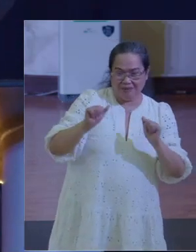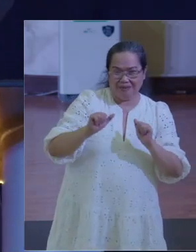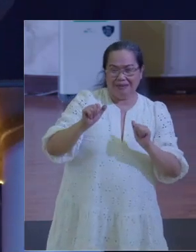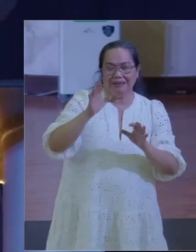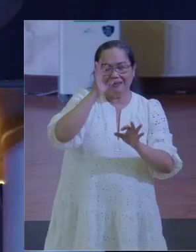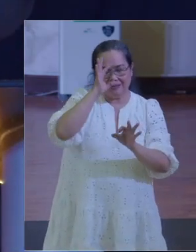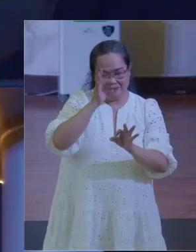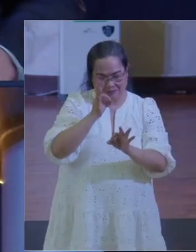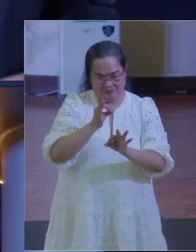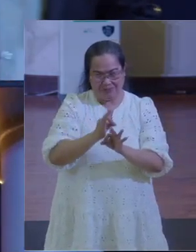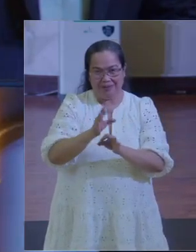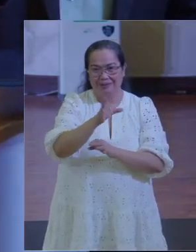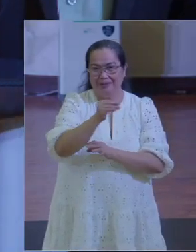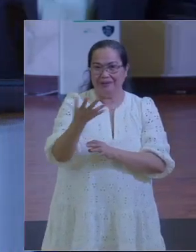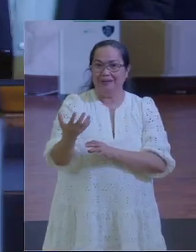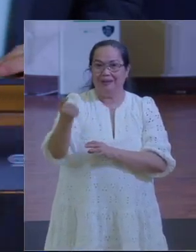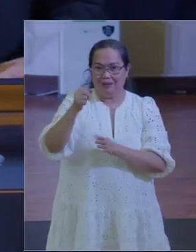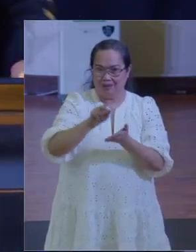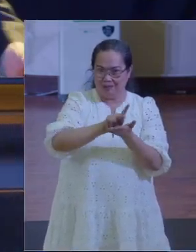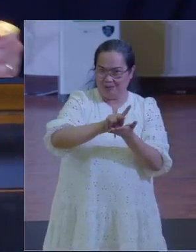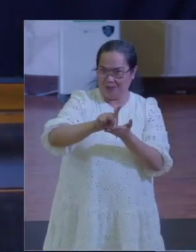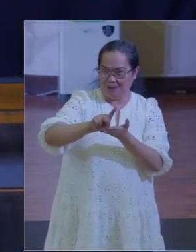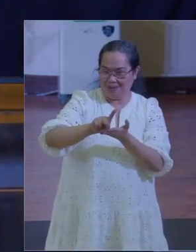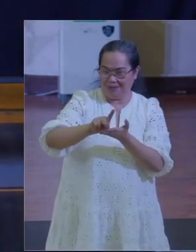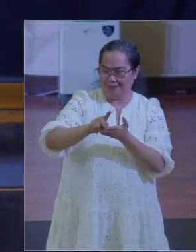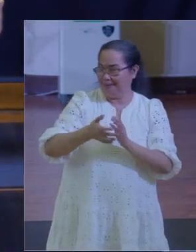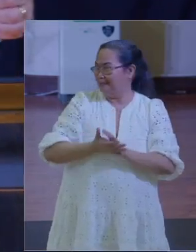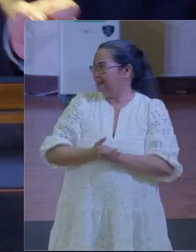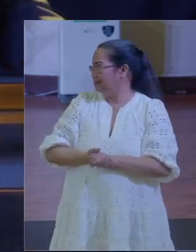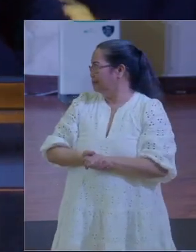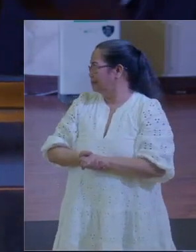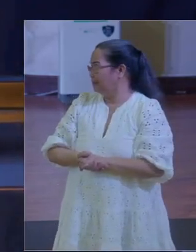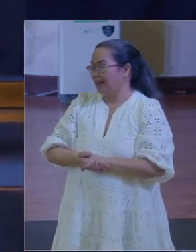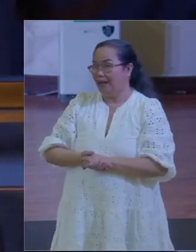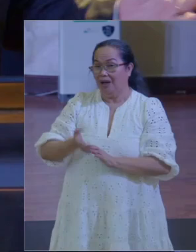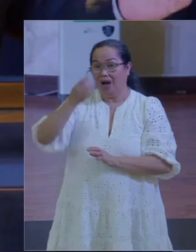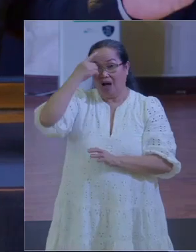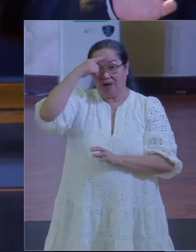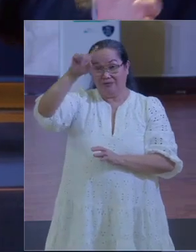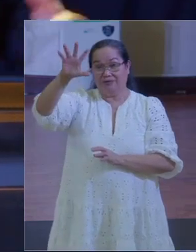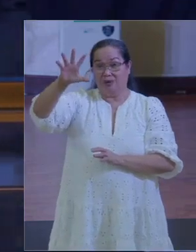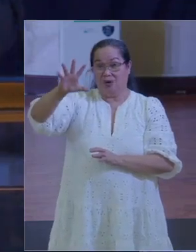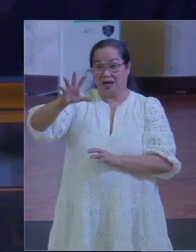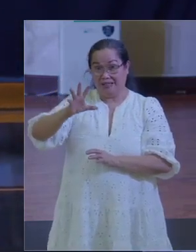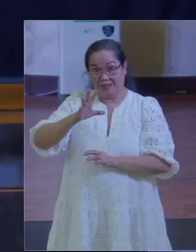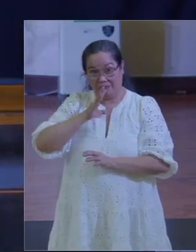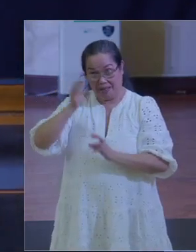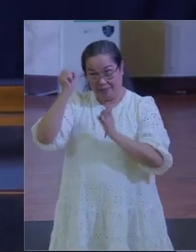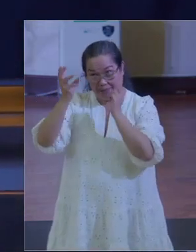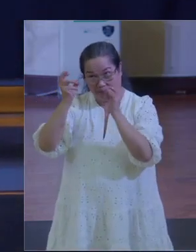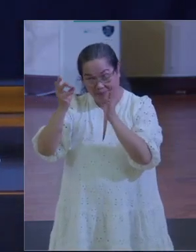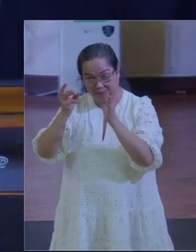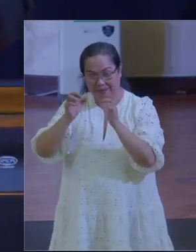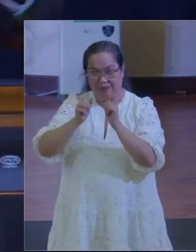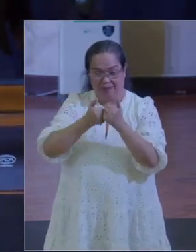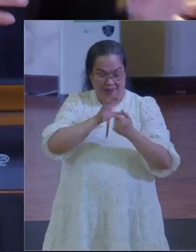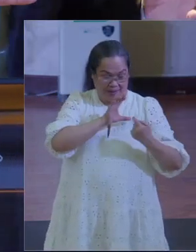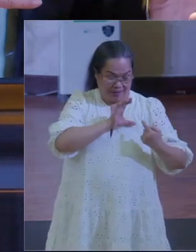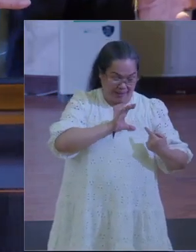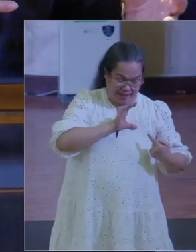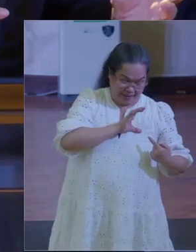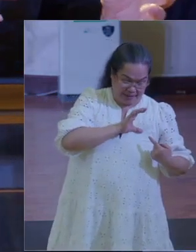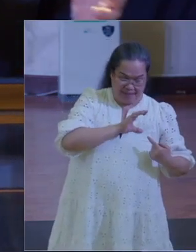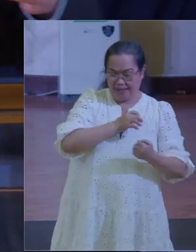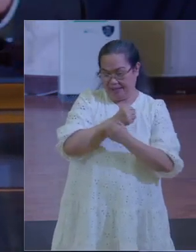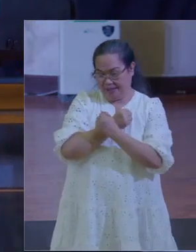faith, and in his purity. Sa Tagalog, maganda po ito eh. Sa kanyang pananalita, sa kanyang pag-uugali, sa kanyang